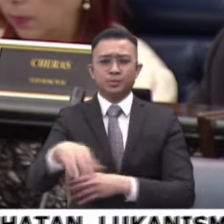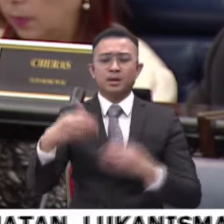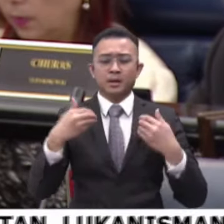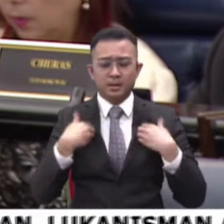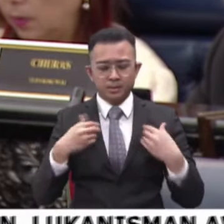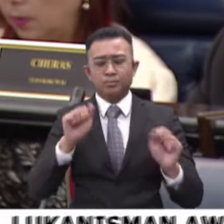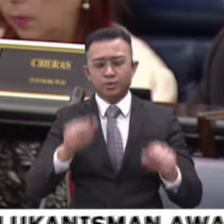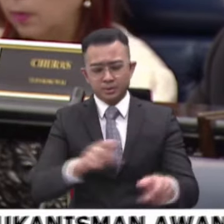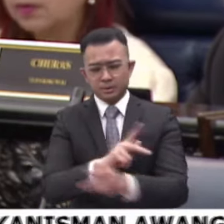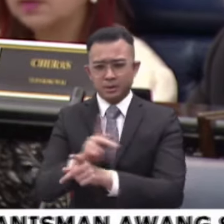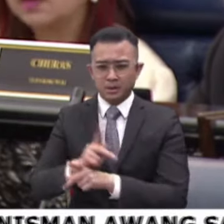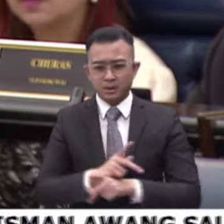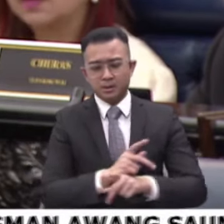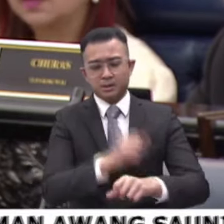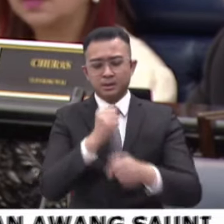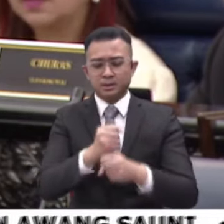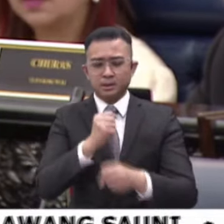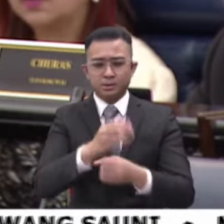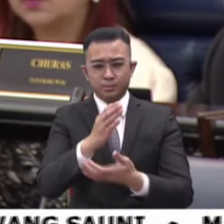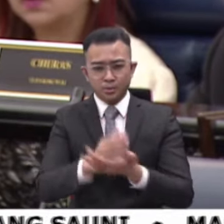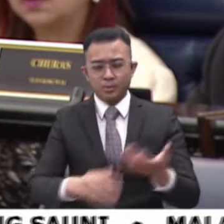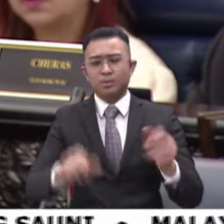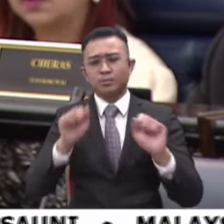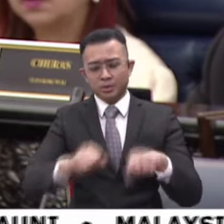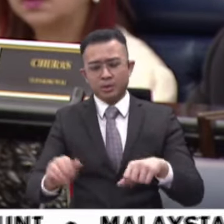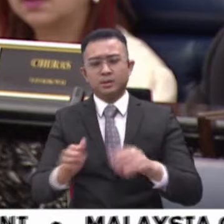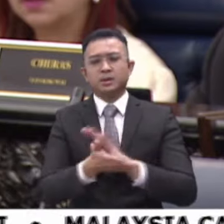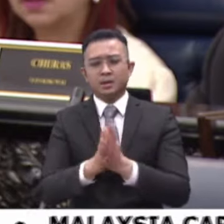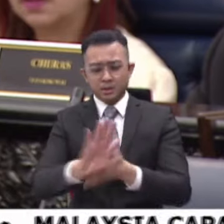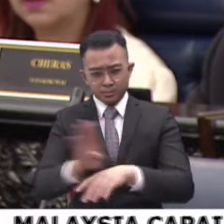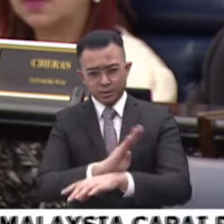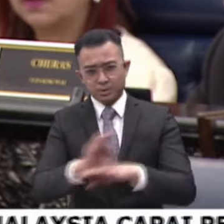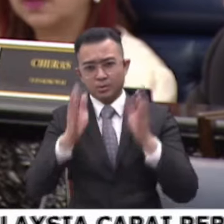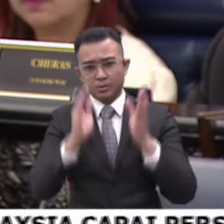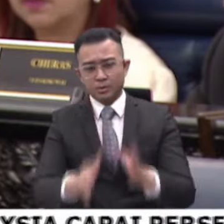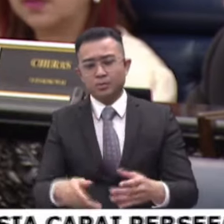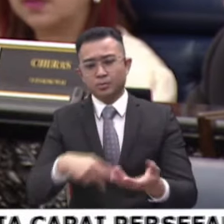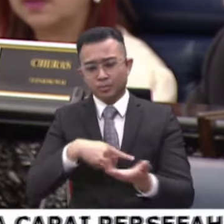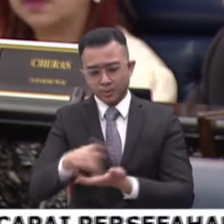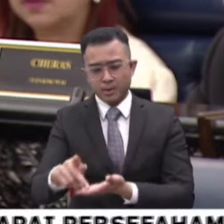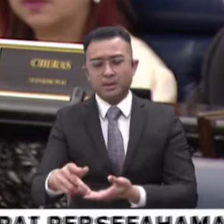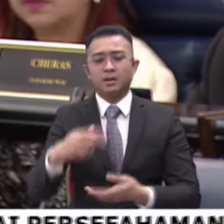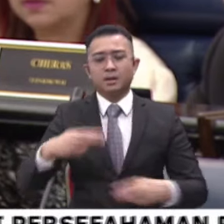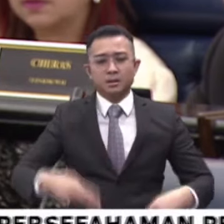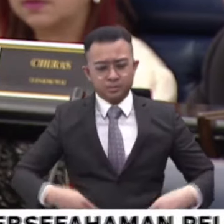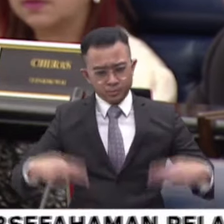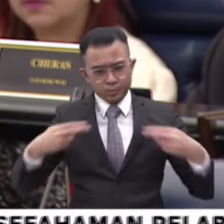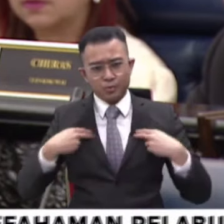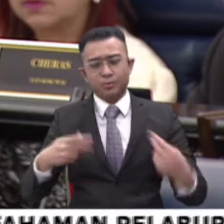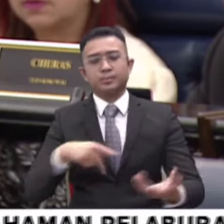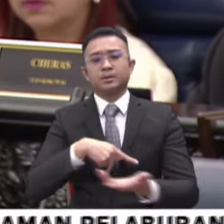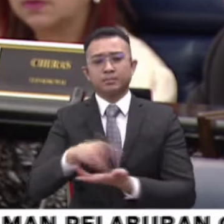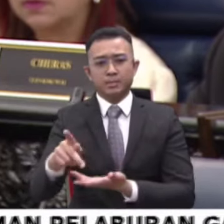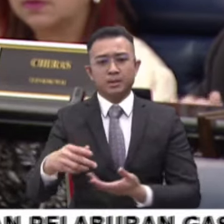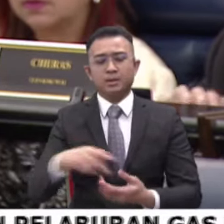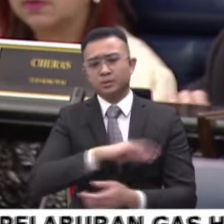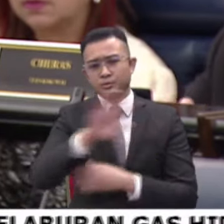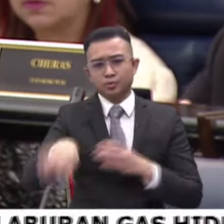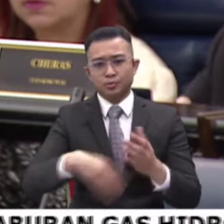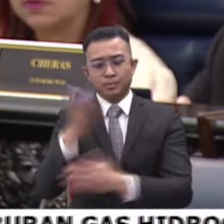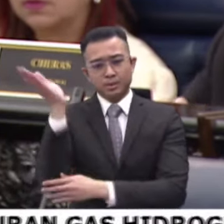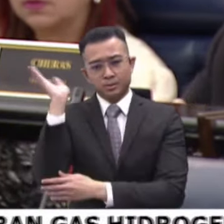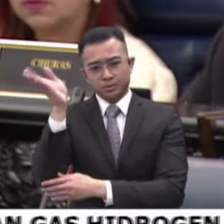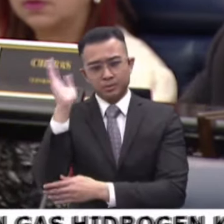dapat pembelaan, ada kerja separuh masa, dapat jadi usahawan untuk menampung kenaikan kos sari hidup dan untuk membayar kos